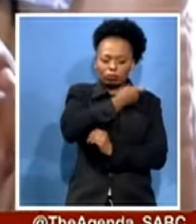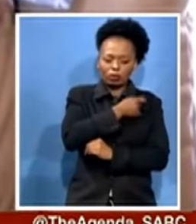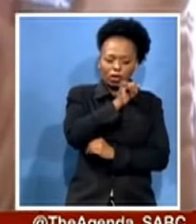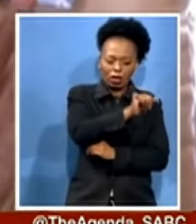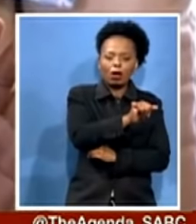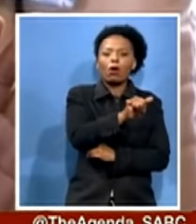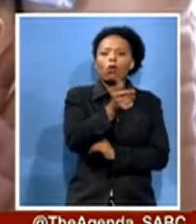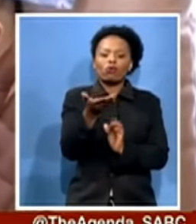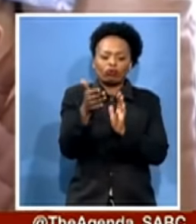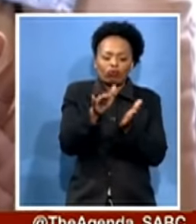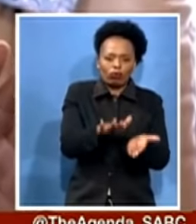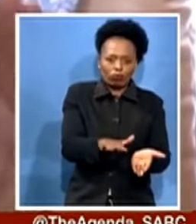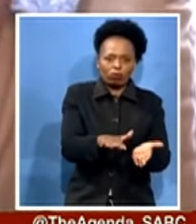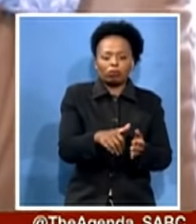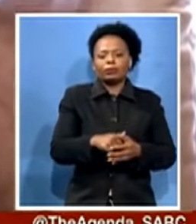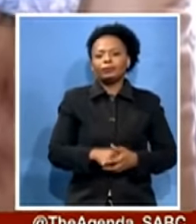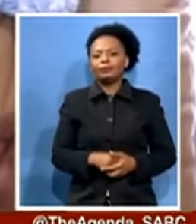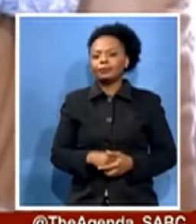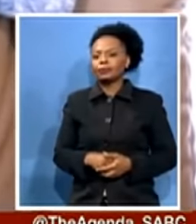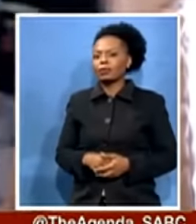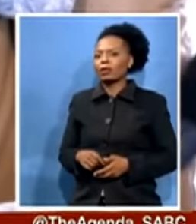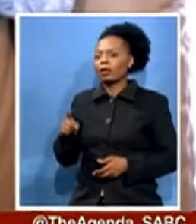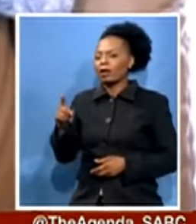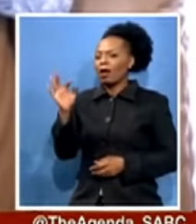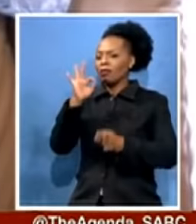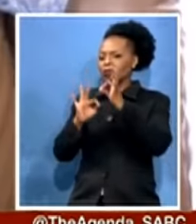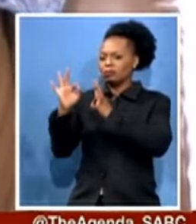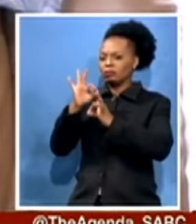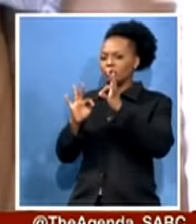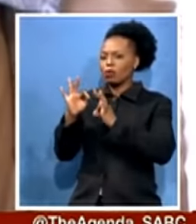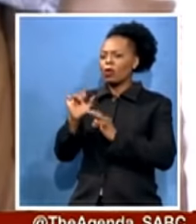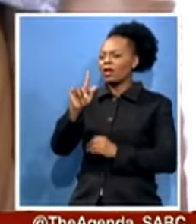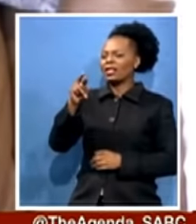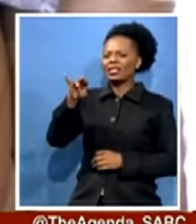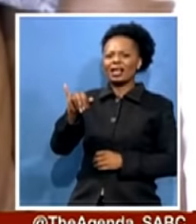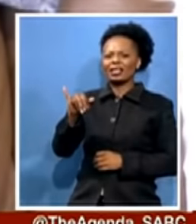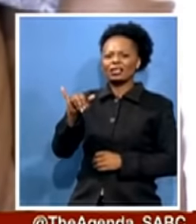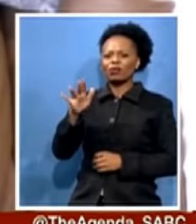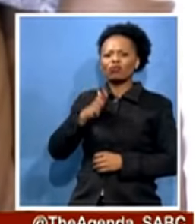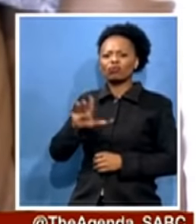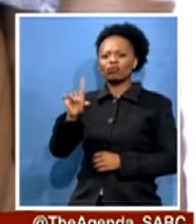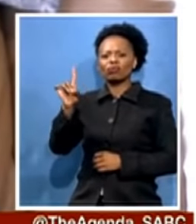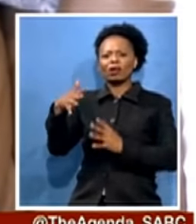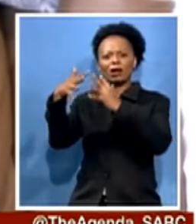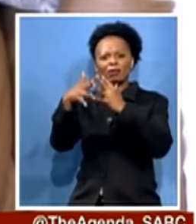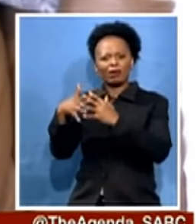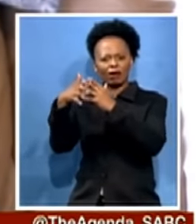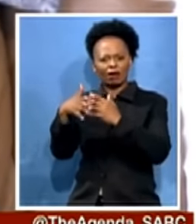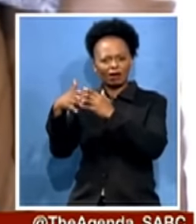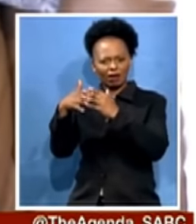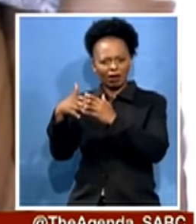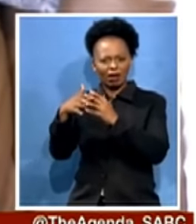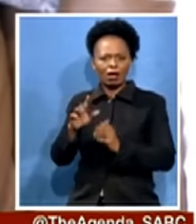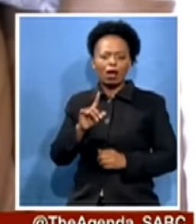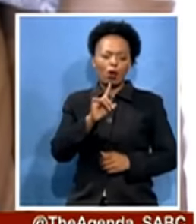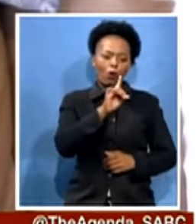uLindani ufike kanjani khona eMelika nokuthi ubenzani khona. Abe ngiqala umvumele ngiqedeke lokhu.